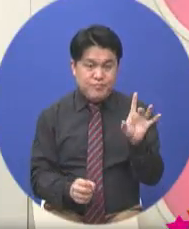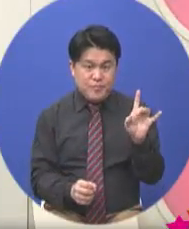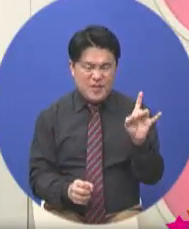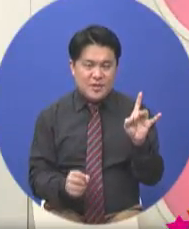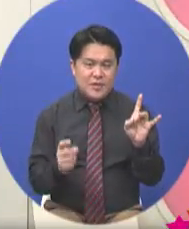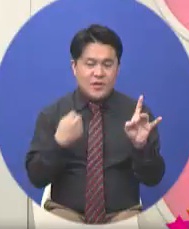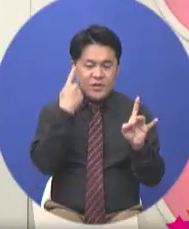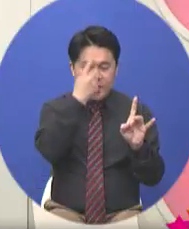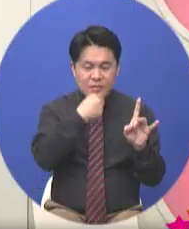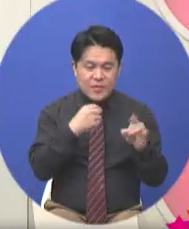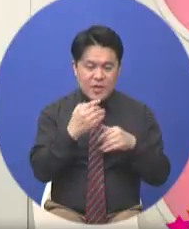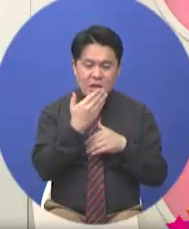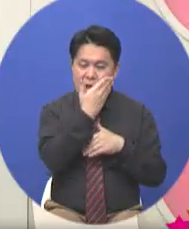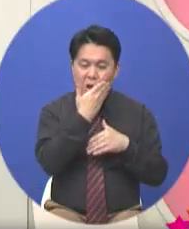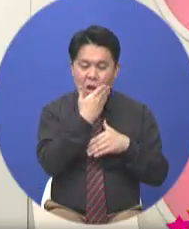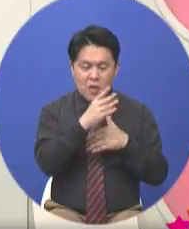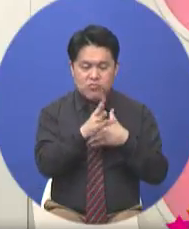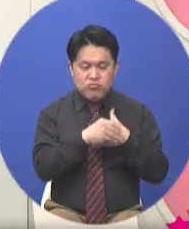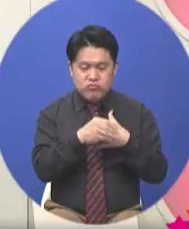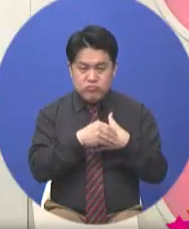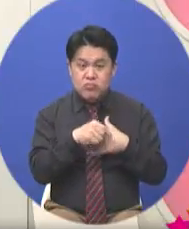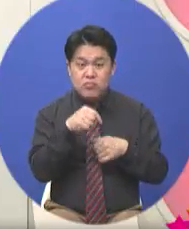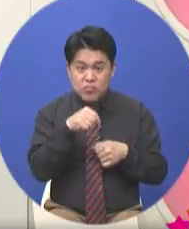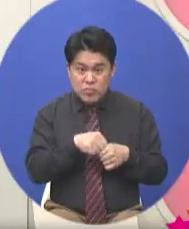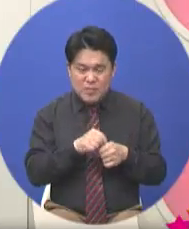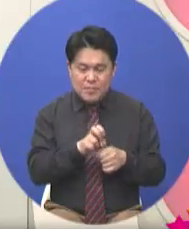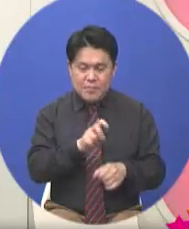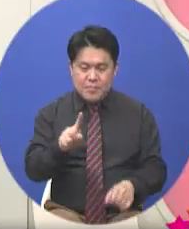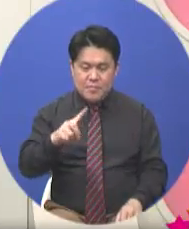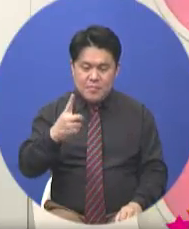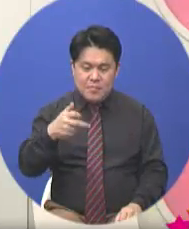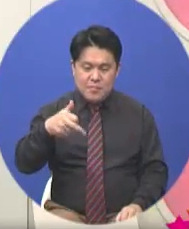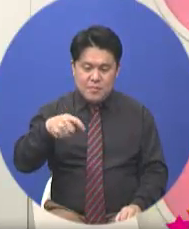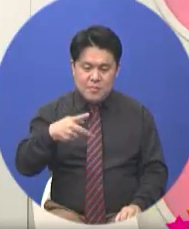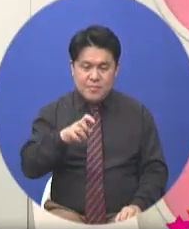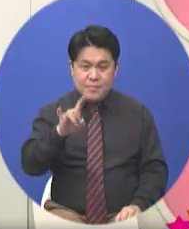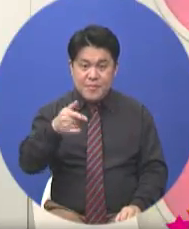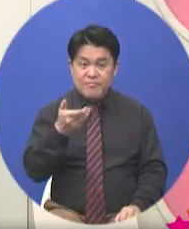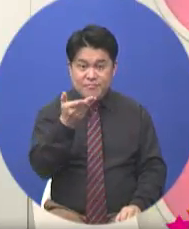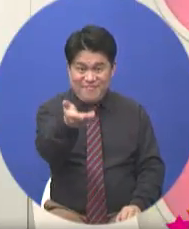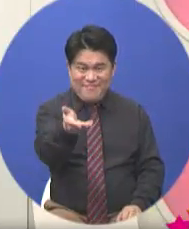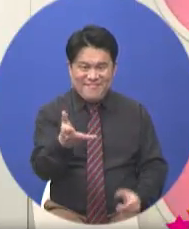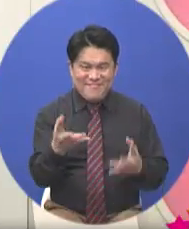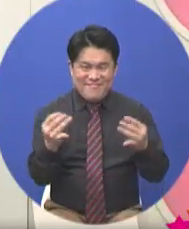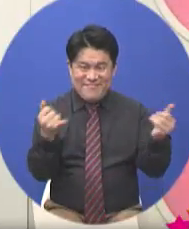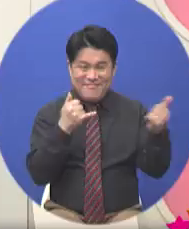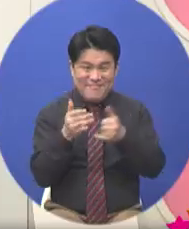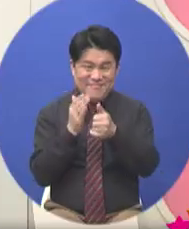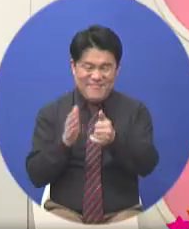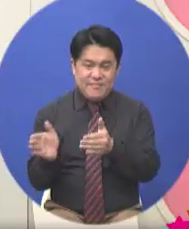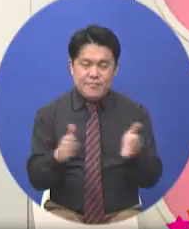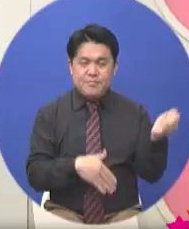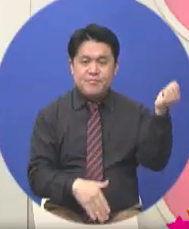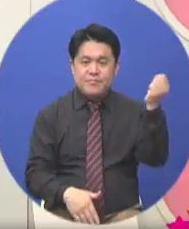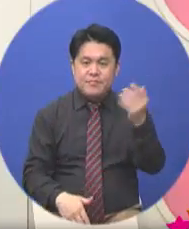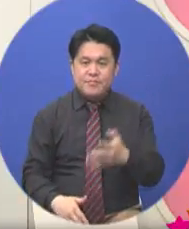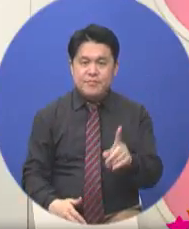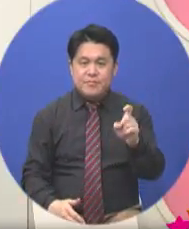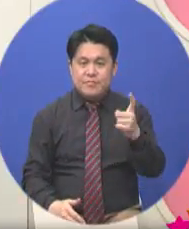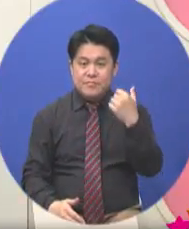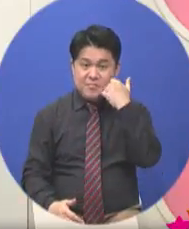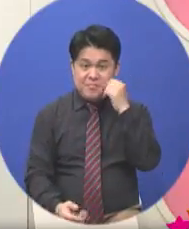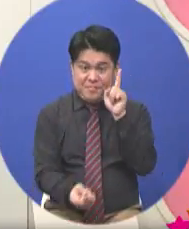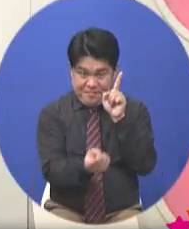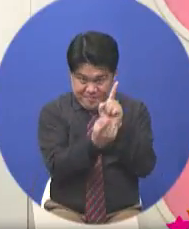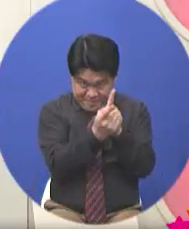마스크팩을 보내드리도록 하겠습니다. 많은 참여 부탁드리고요. 네? 자, 11번째 참가하시는